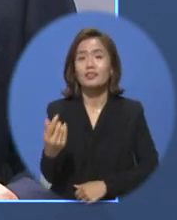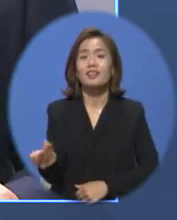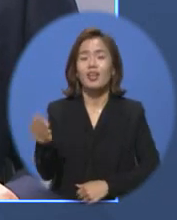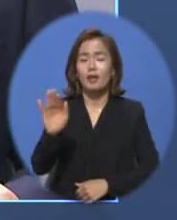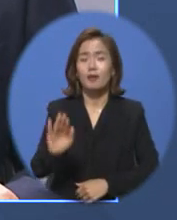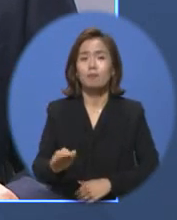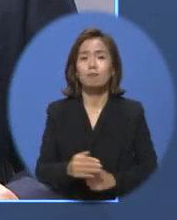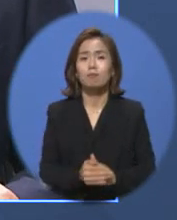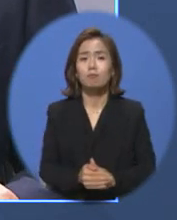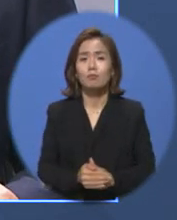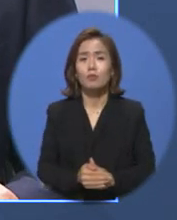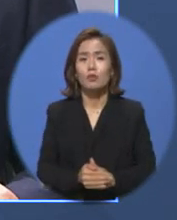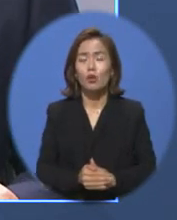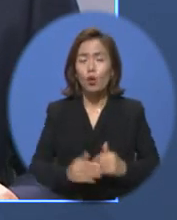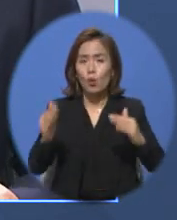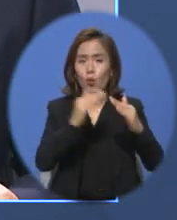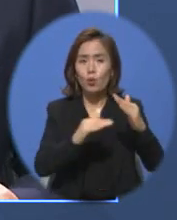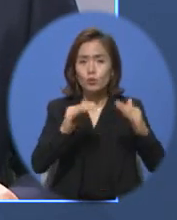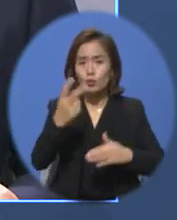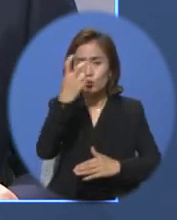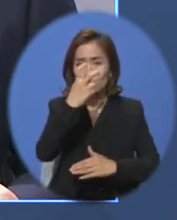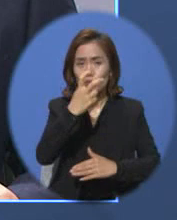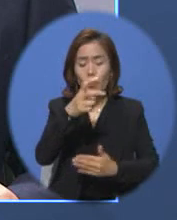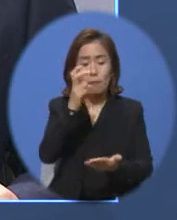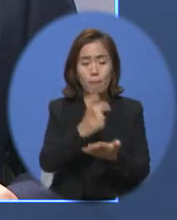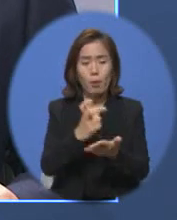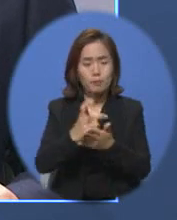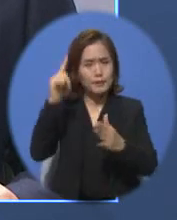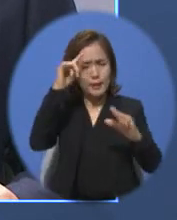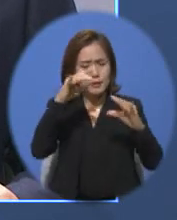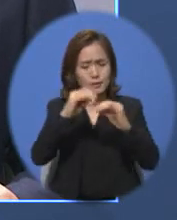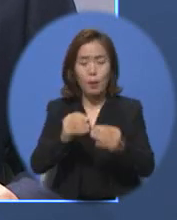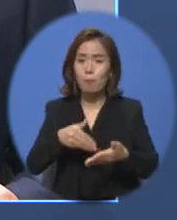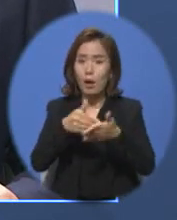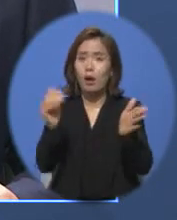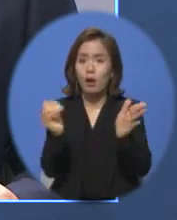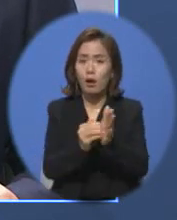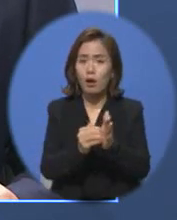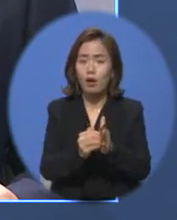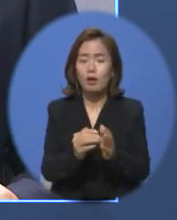은이를오해 하지만,저는CIO법안에찬성표를던졌습니다.저는